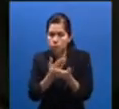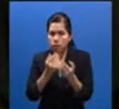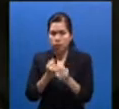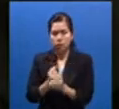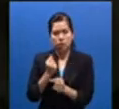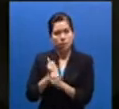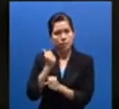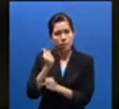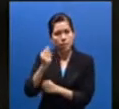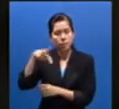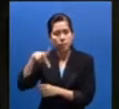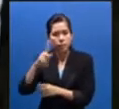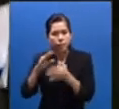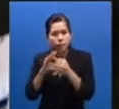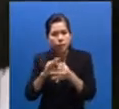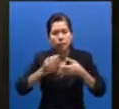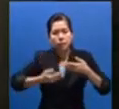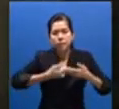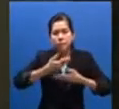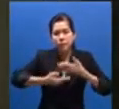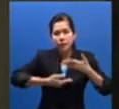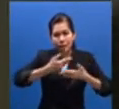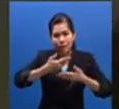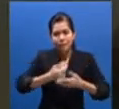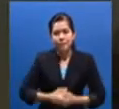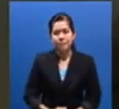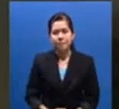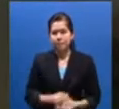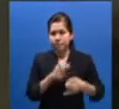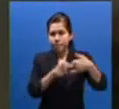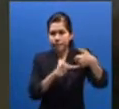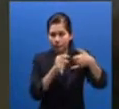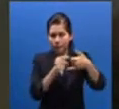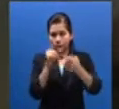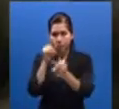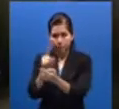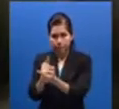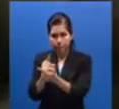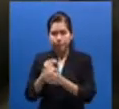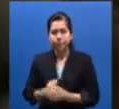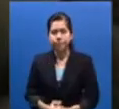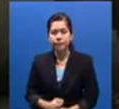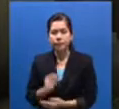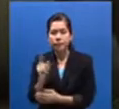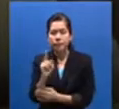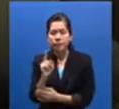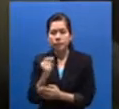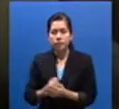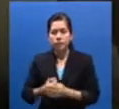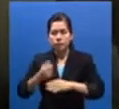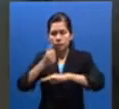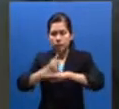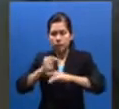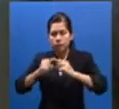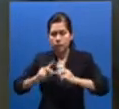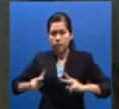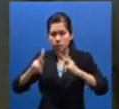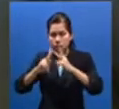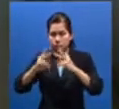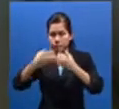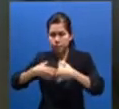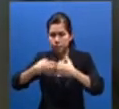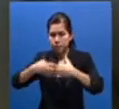ขึ้นนอกจากนี้นายดาชิโระอยากได้เข้าพบหารือกับนายจากประมวลภาสุขวณิชรัฐมนตรีว่าการกระทรวง